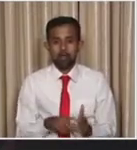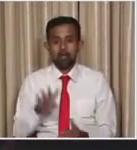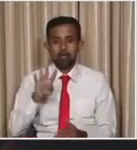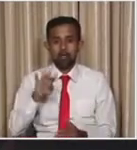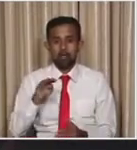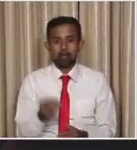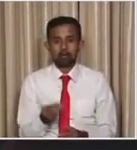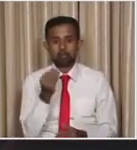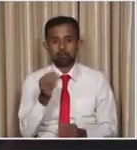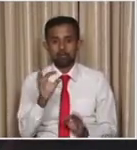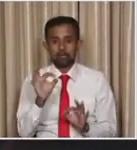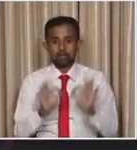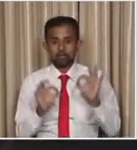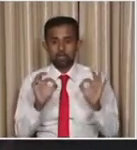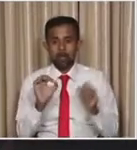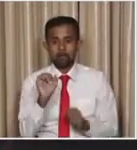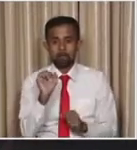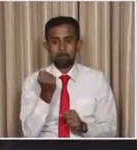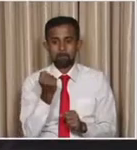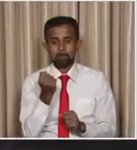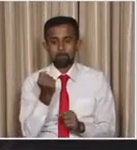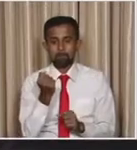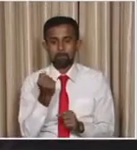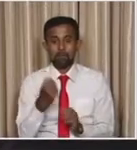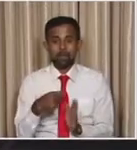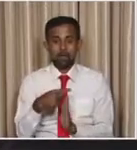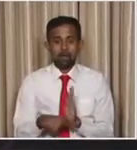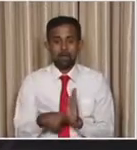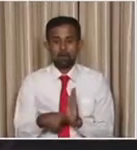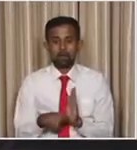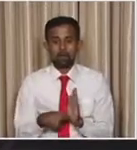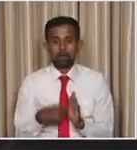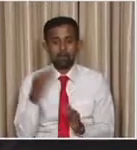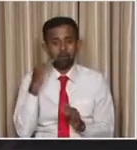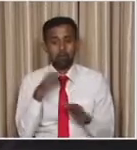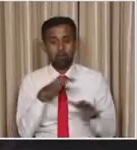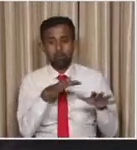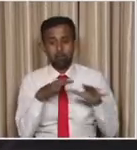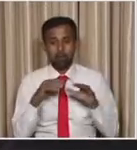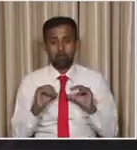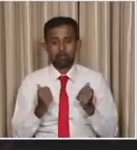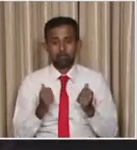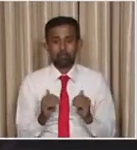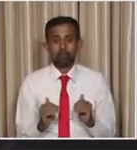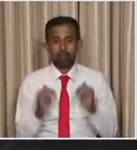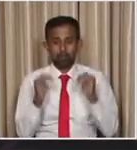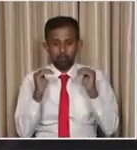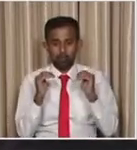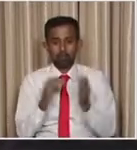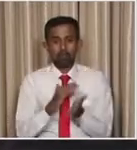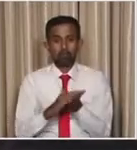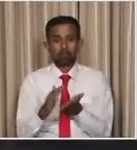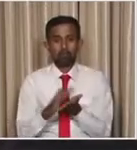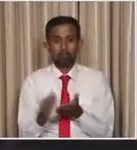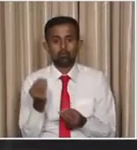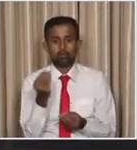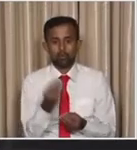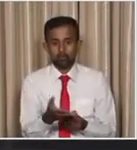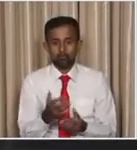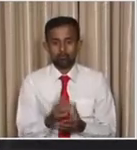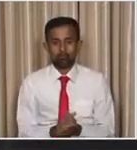කිව්වා මේකෙන් 150ක් රටේ සාමාන්‍ය ජනතාවගේ ජන ජීවිතයේ ගොඩනැගීම සඳහා උදව් කරන්න